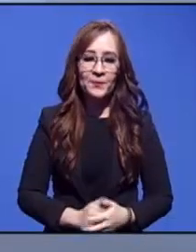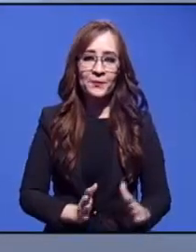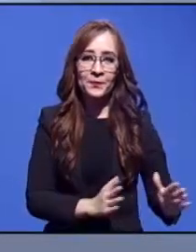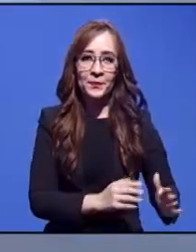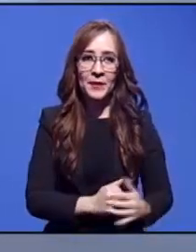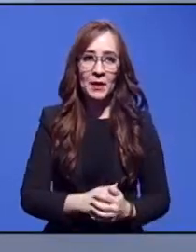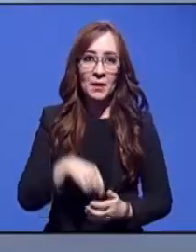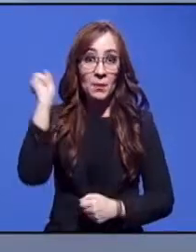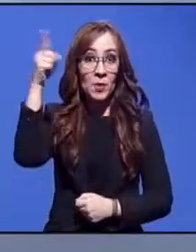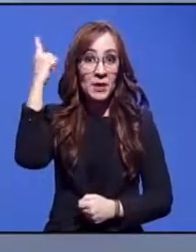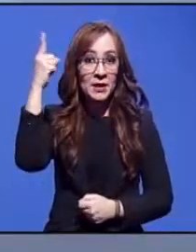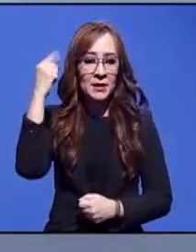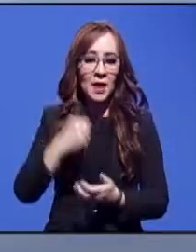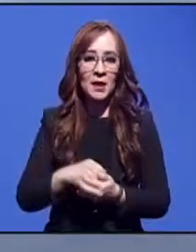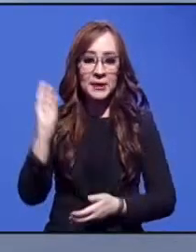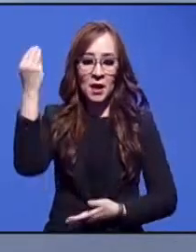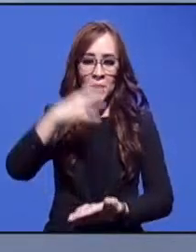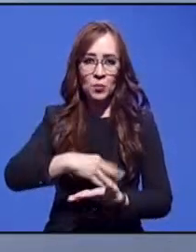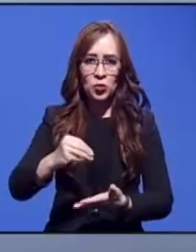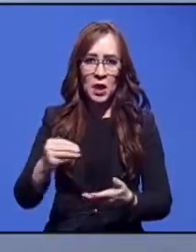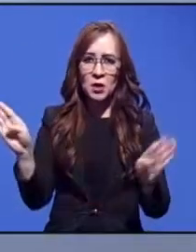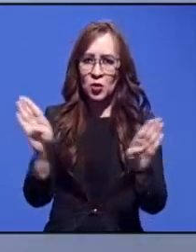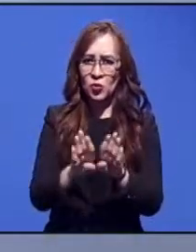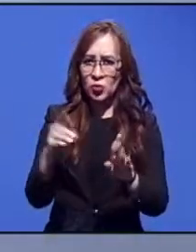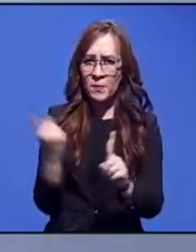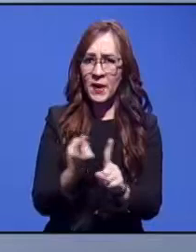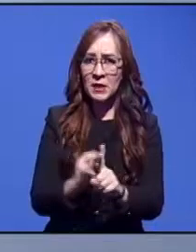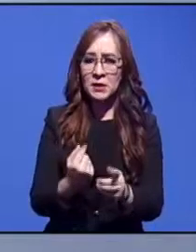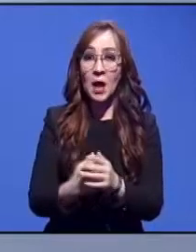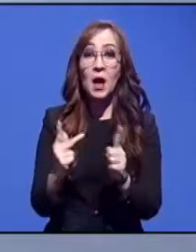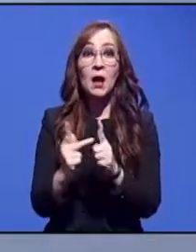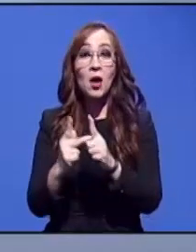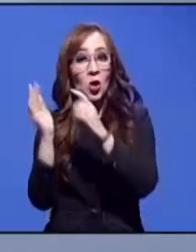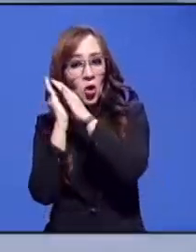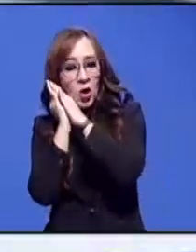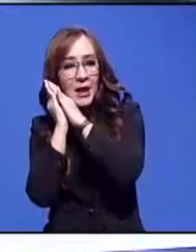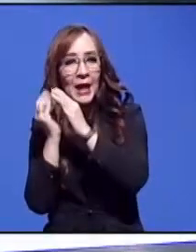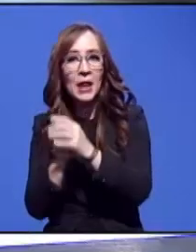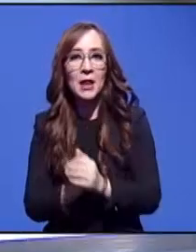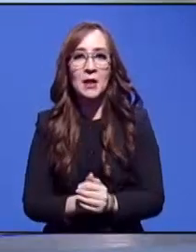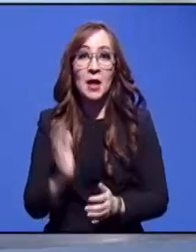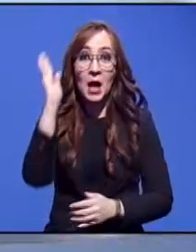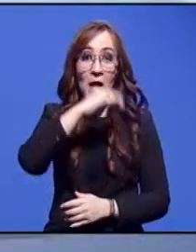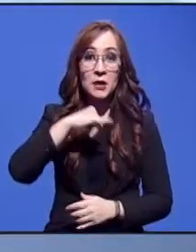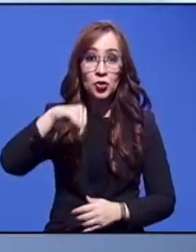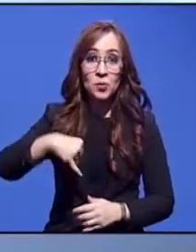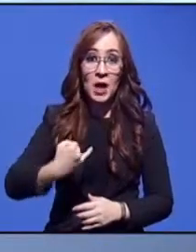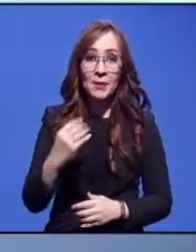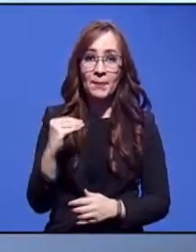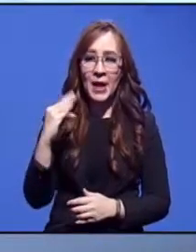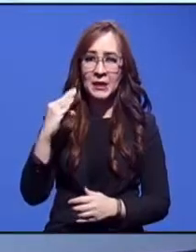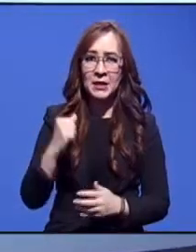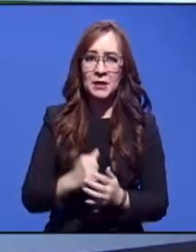Pemerintah Kota Jakarta Pusat menutup paksa sebuah hotel yang berada di Jalan Gunung Sahari Raya, Sawah Besar, Jakarta Pusat, Jumat pagi. Penutupan paksa